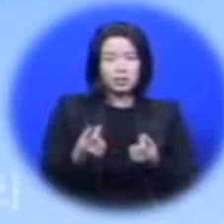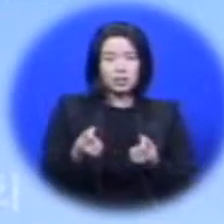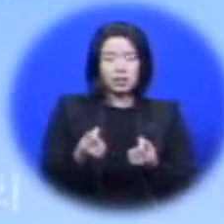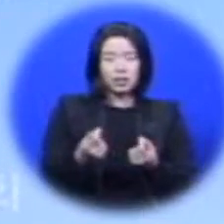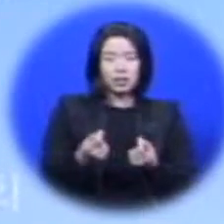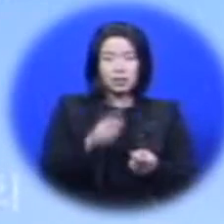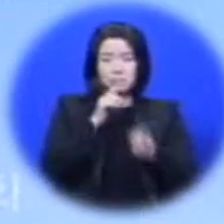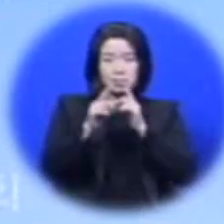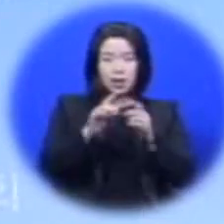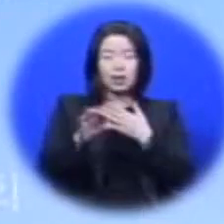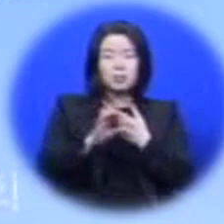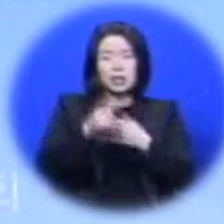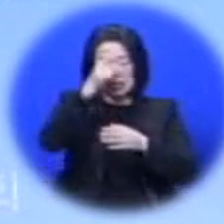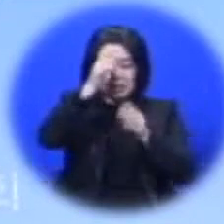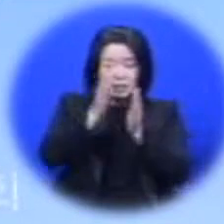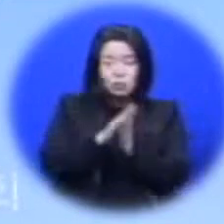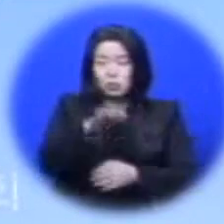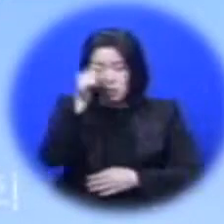기도했습니까?